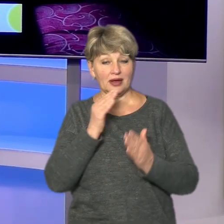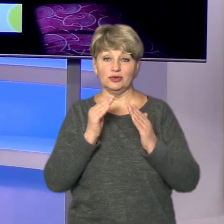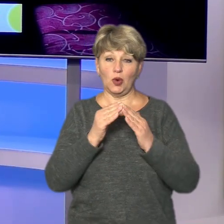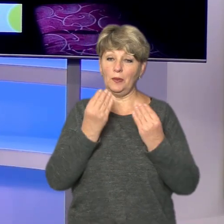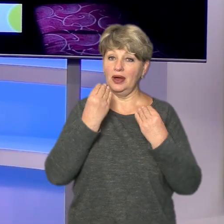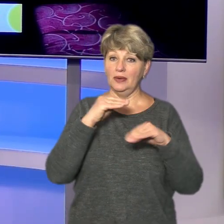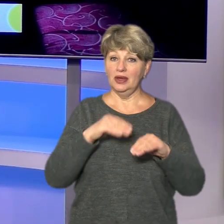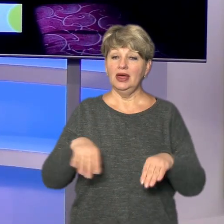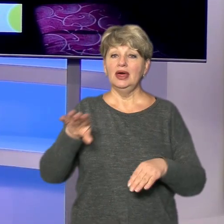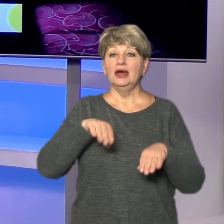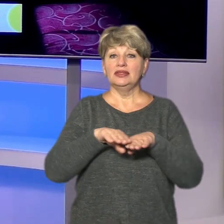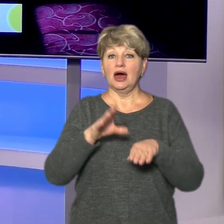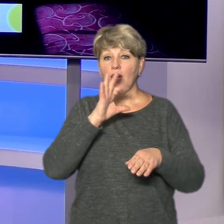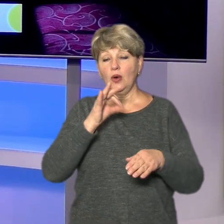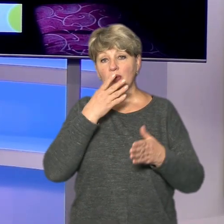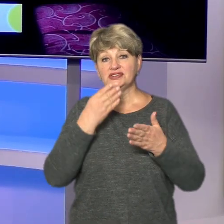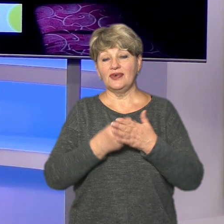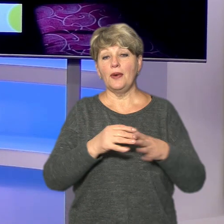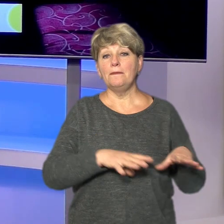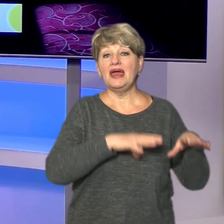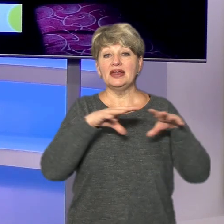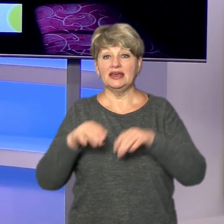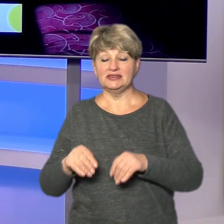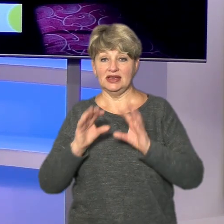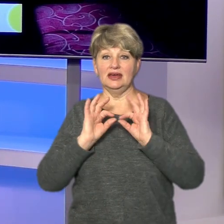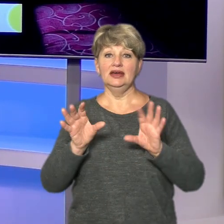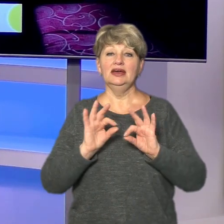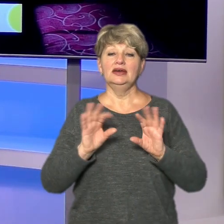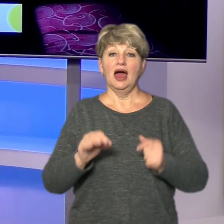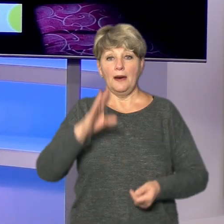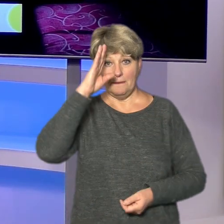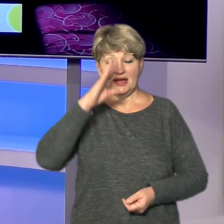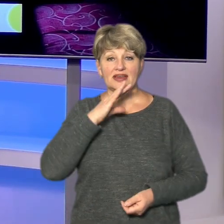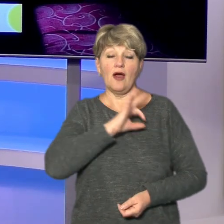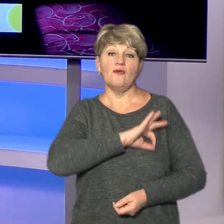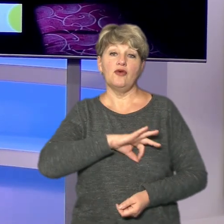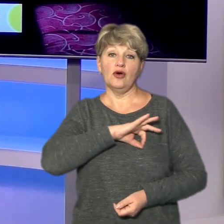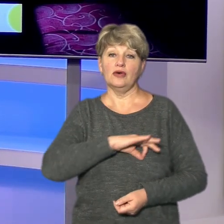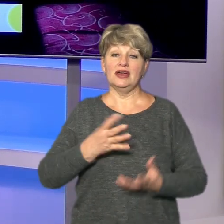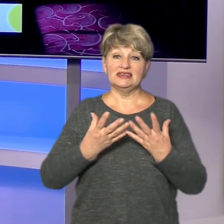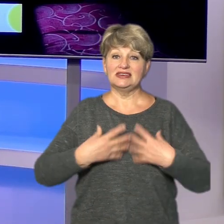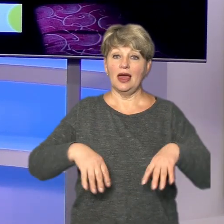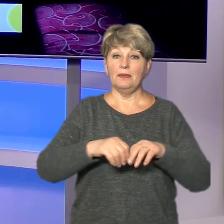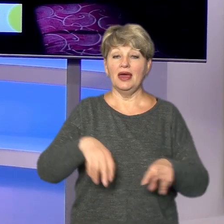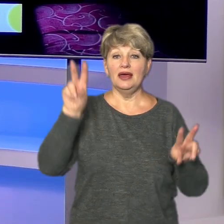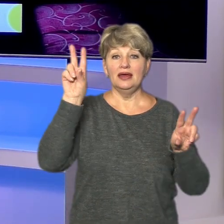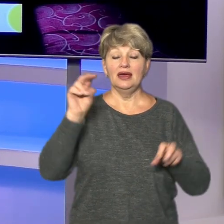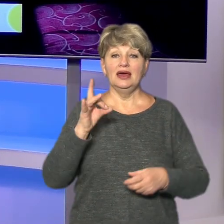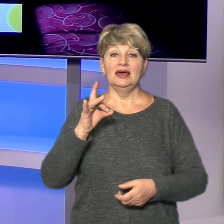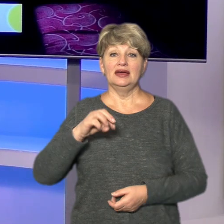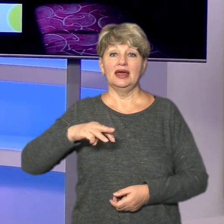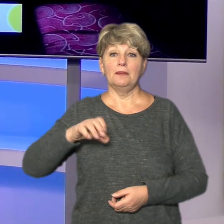Так про свій переїзд на черкащину розповідає батьки вихователі дитячого будинку сімейного типу Рима та ігор